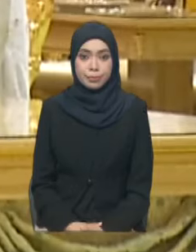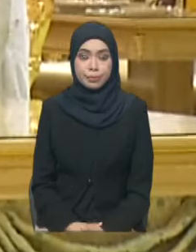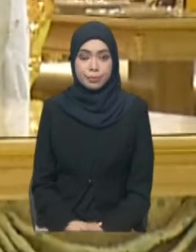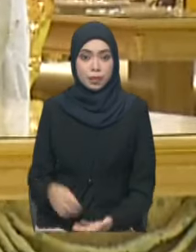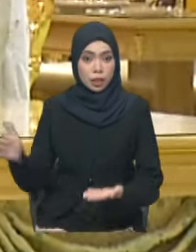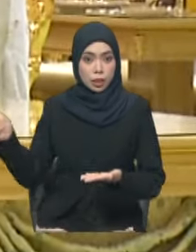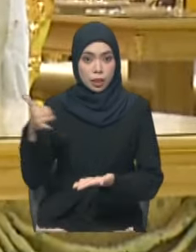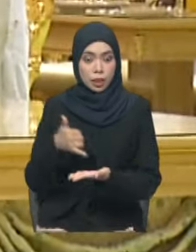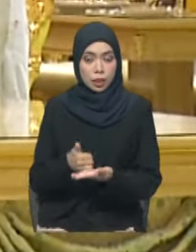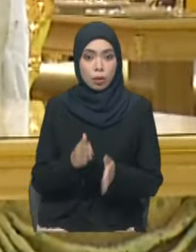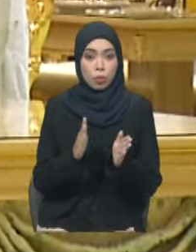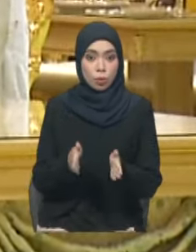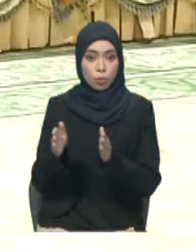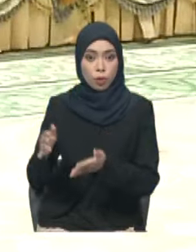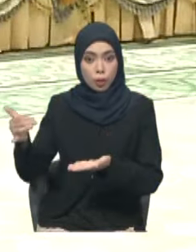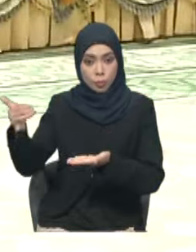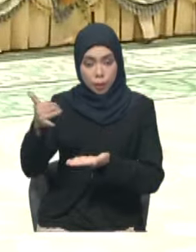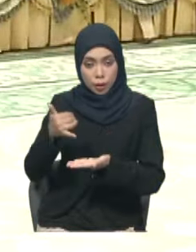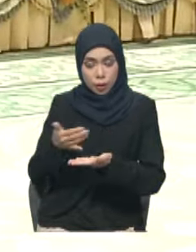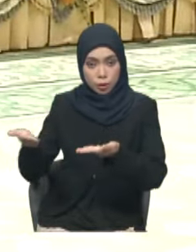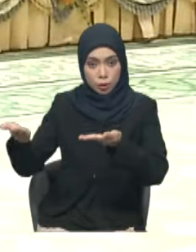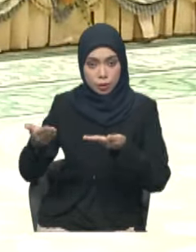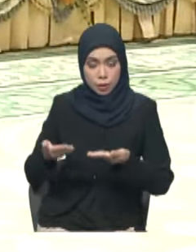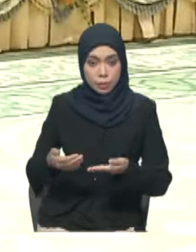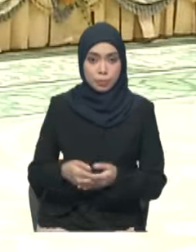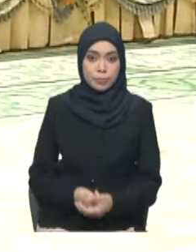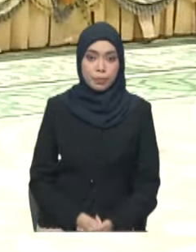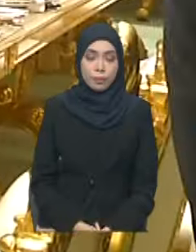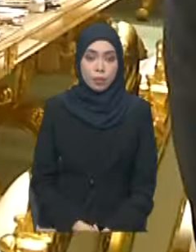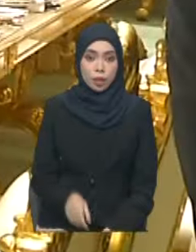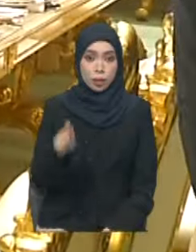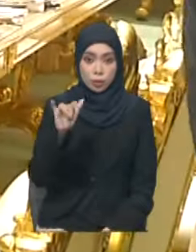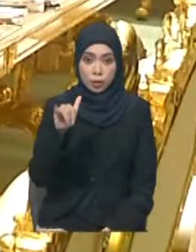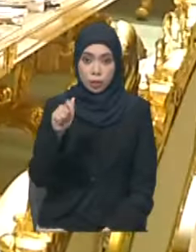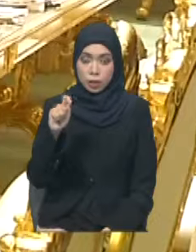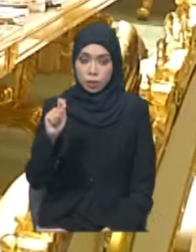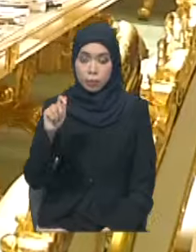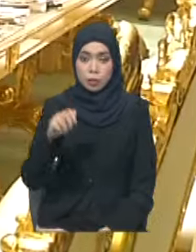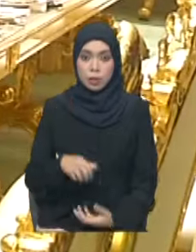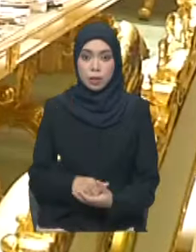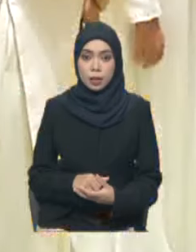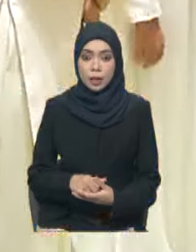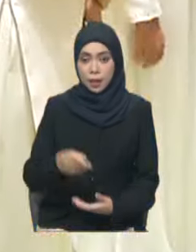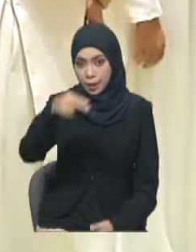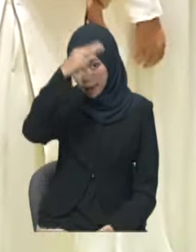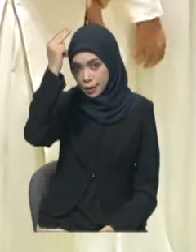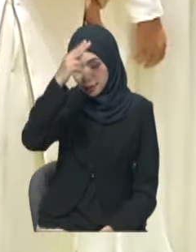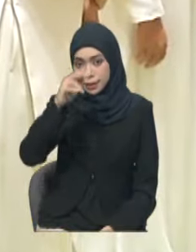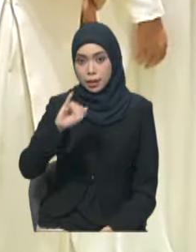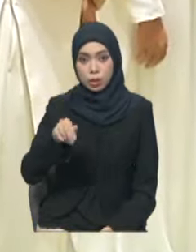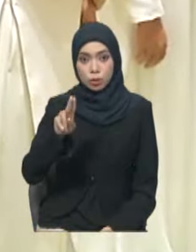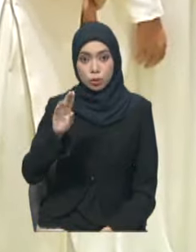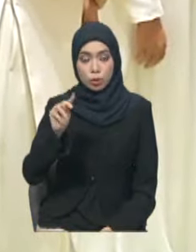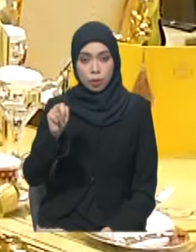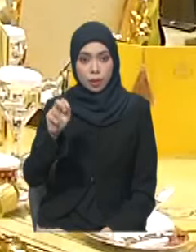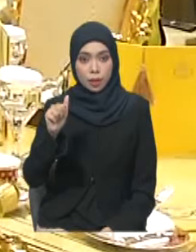Juga hadir tetamu-tetamu peribadi Kebawah Duli Yang Maha Mulia. Tuan Yang Terutama Tun Pihin Seri Dr. Haji Wan Junaidi bin